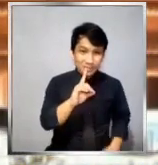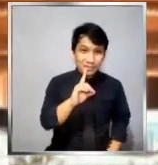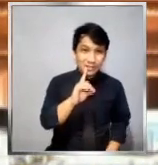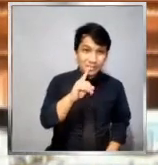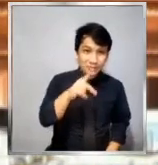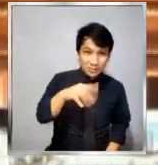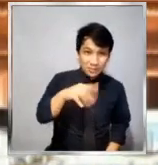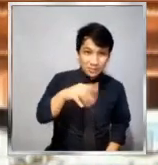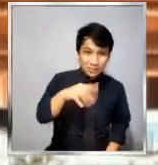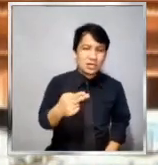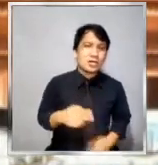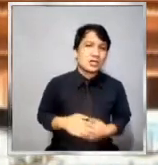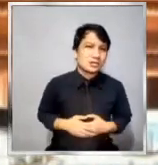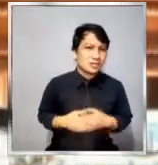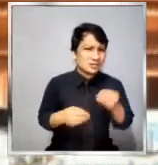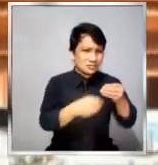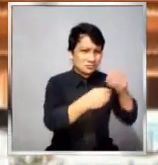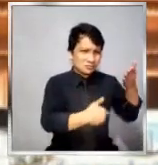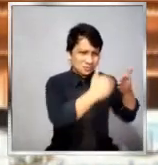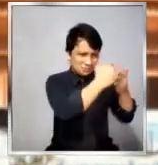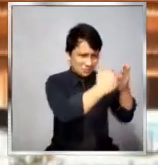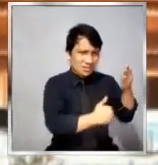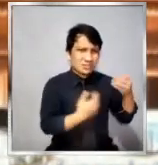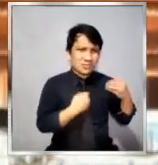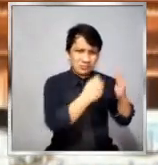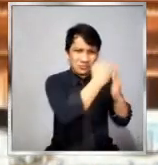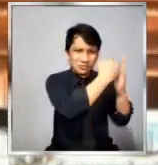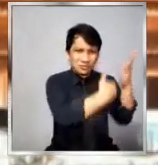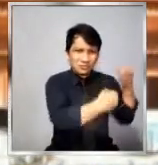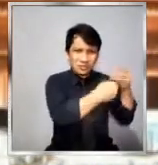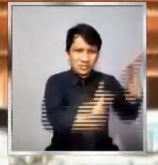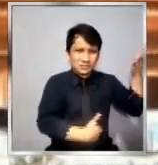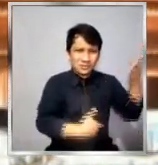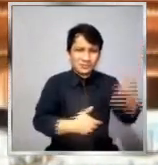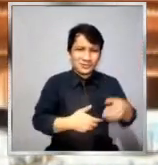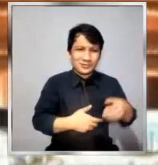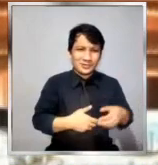lista, may listahan ako dyan sa mga demonyo na yan.